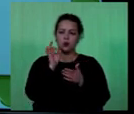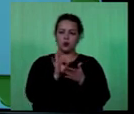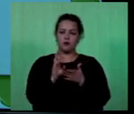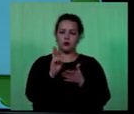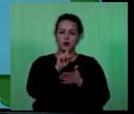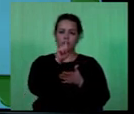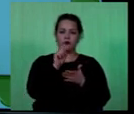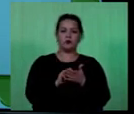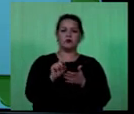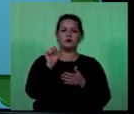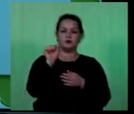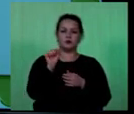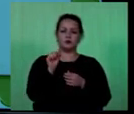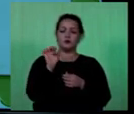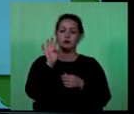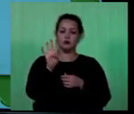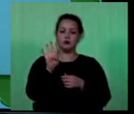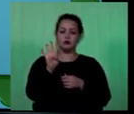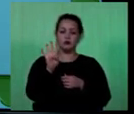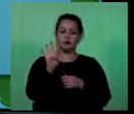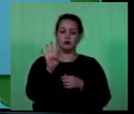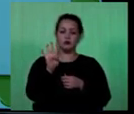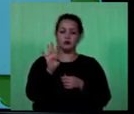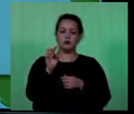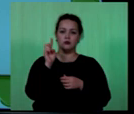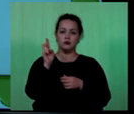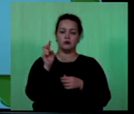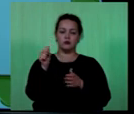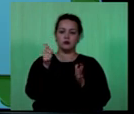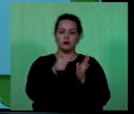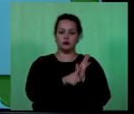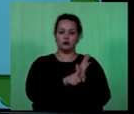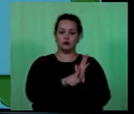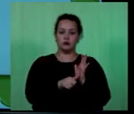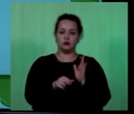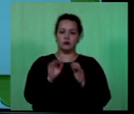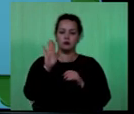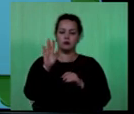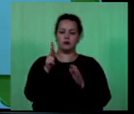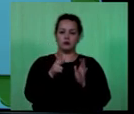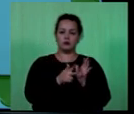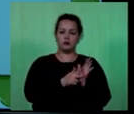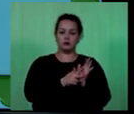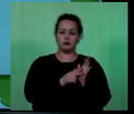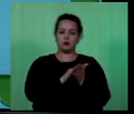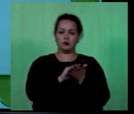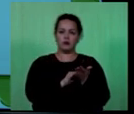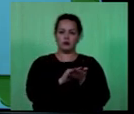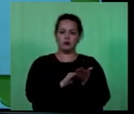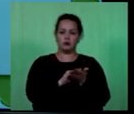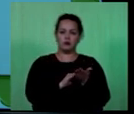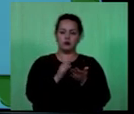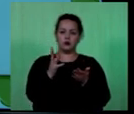вопрос a4 b6 v8 повторяем